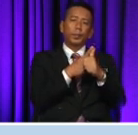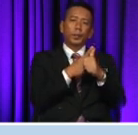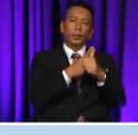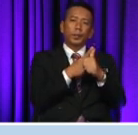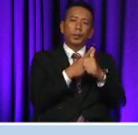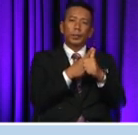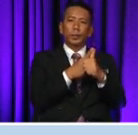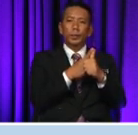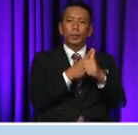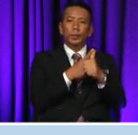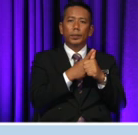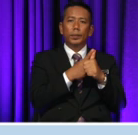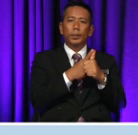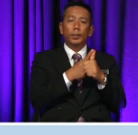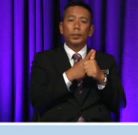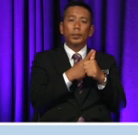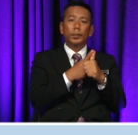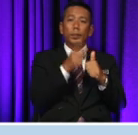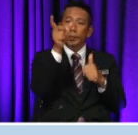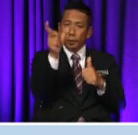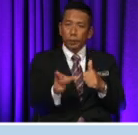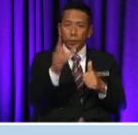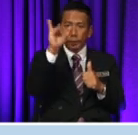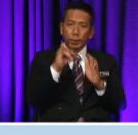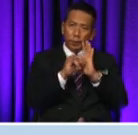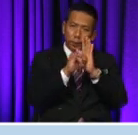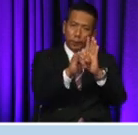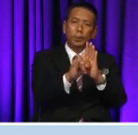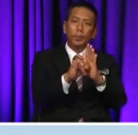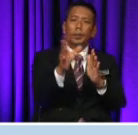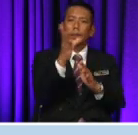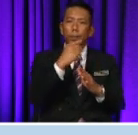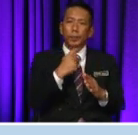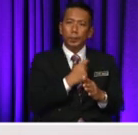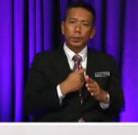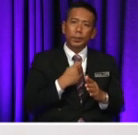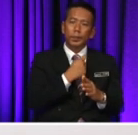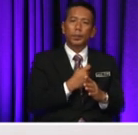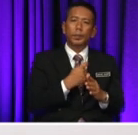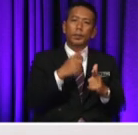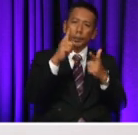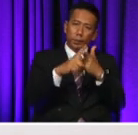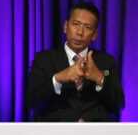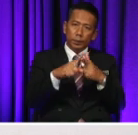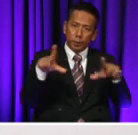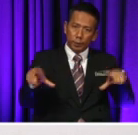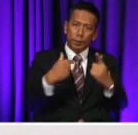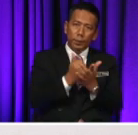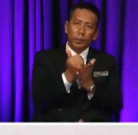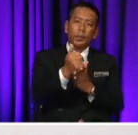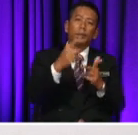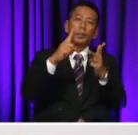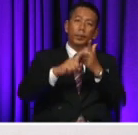pertama seseorang yang beriman dan bertakwa Oke Betul melaksanakan amanah yang